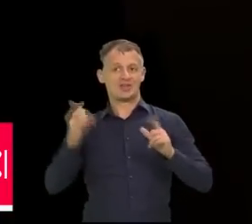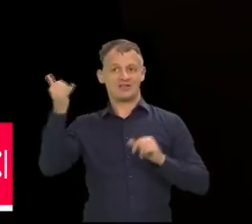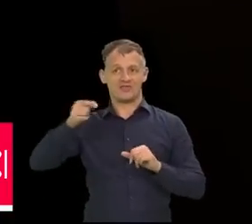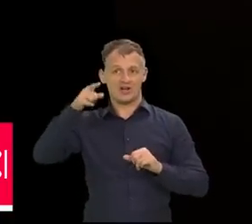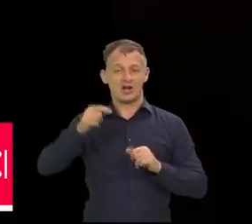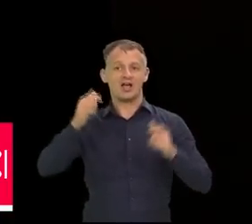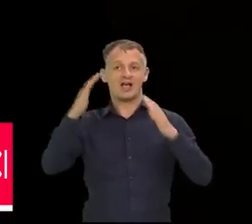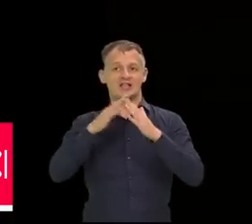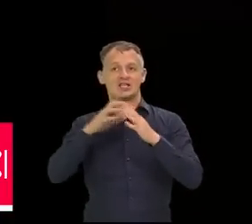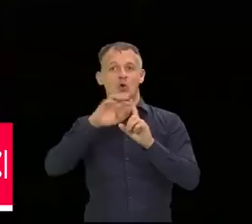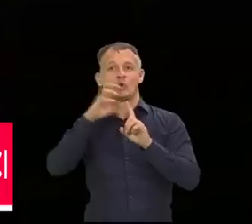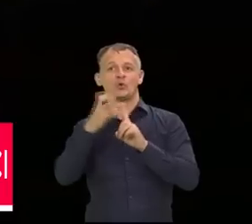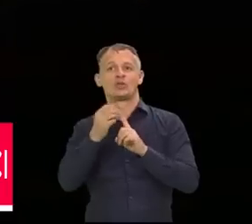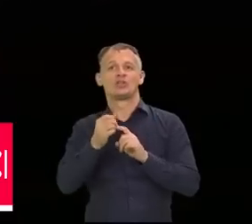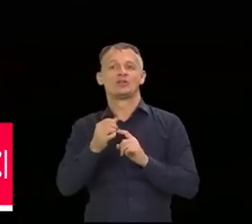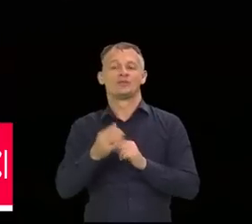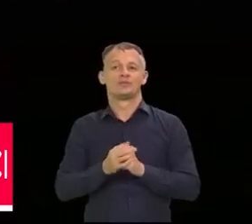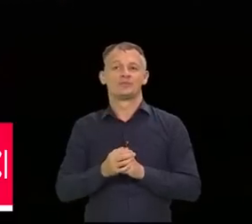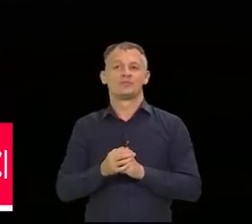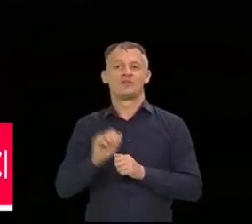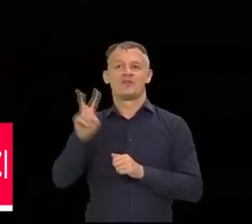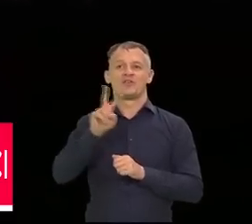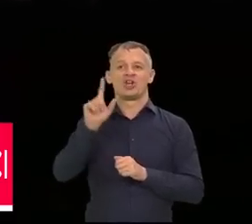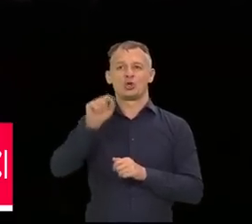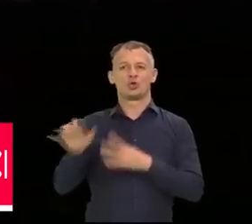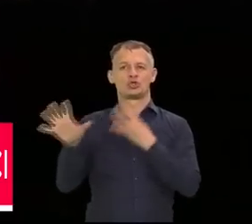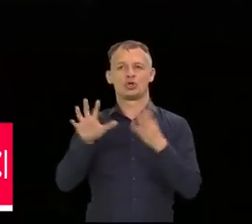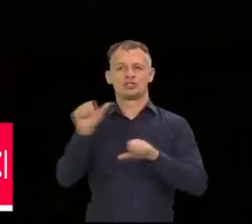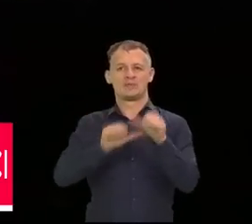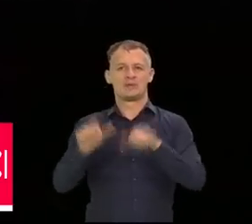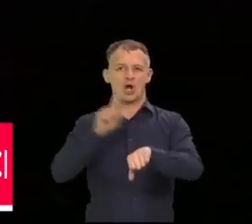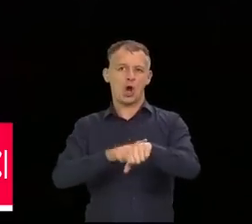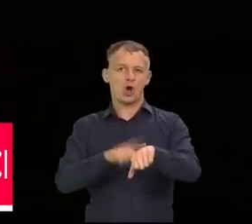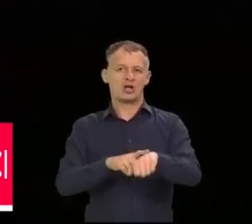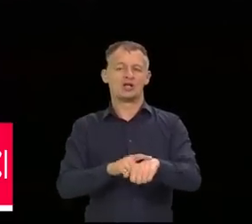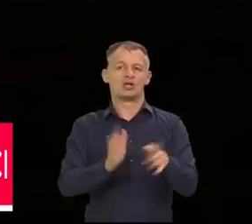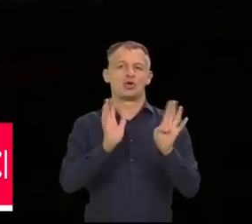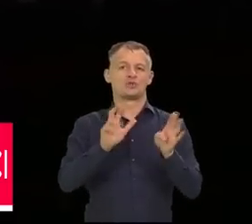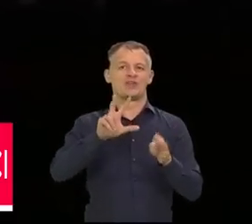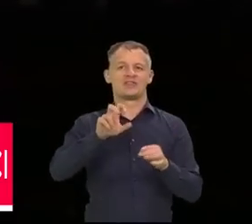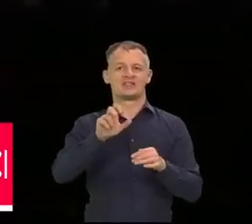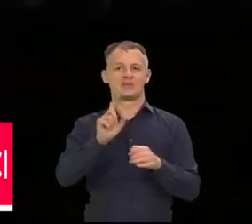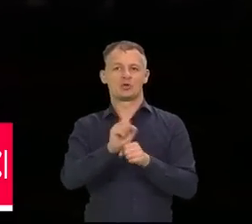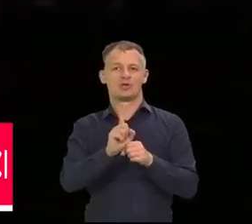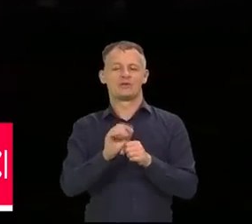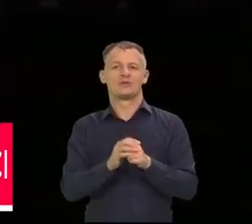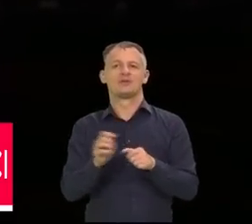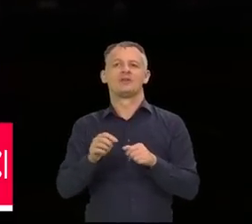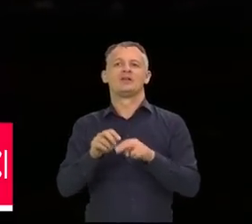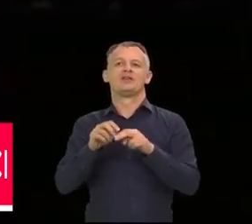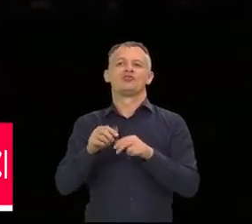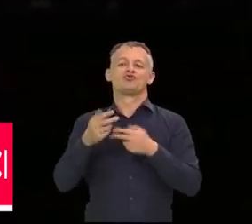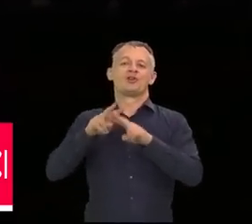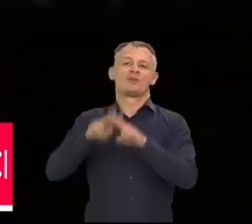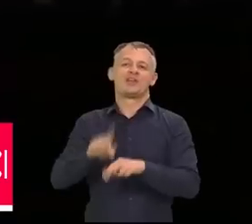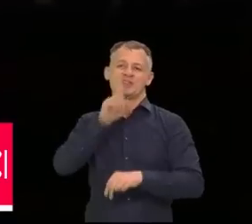Cultură a orașului Gura Humorului. Vineri 29 septembrie, ora 19:30, restul e tăcere. În